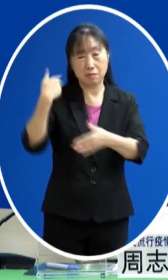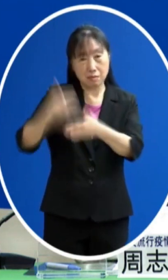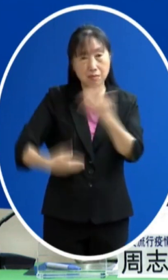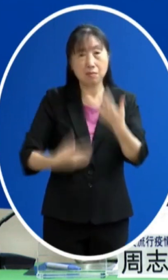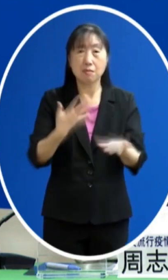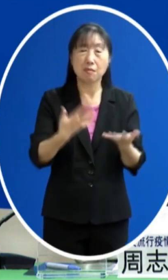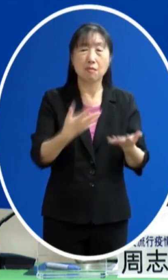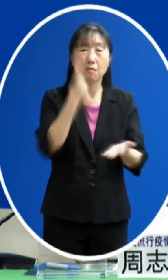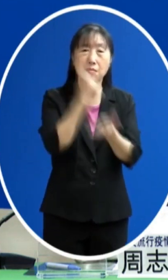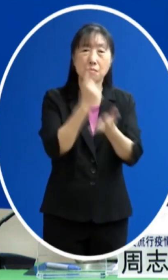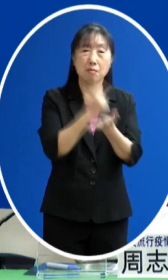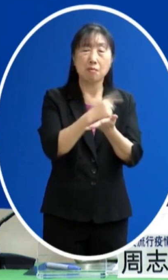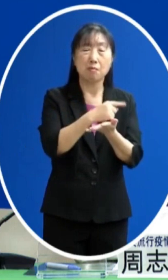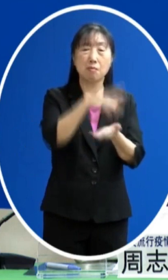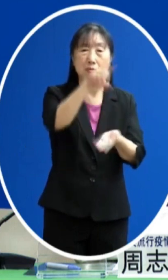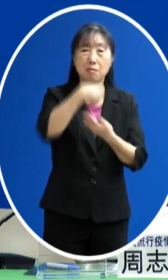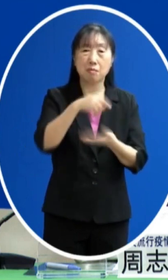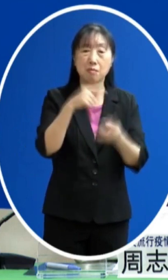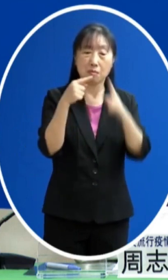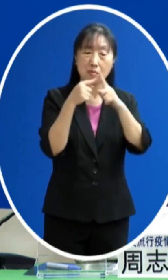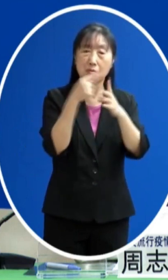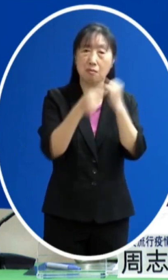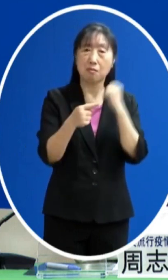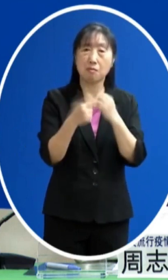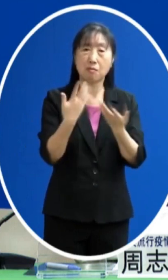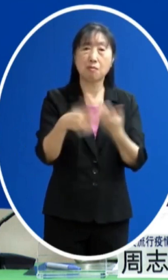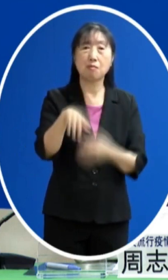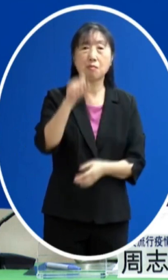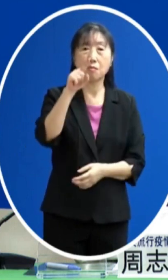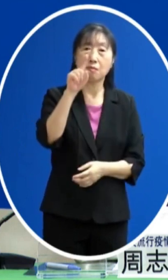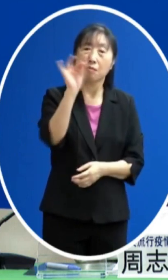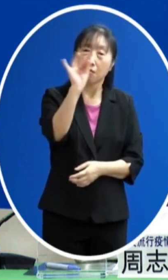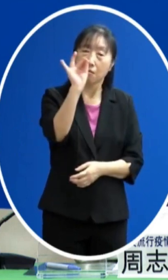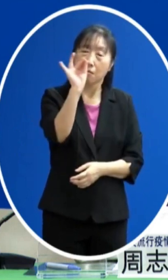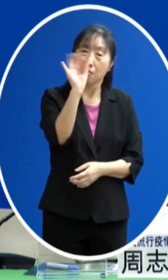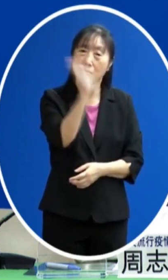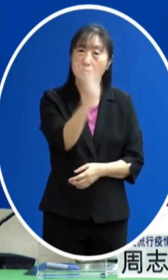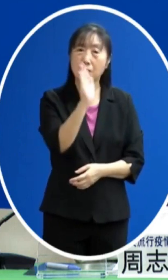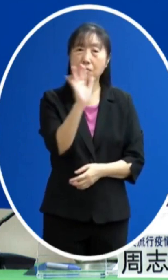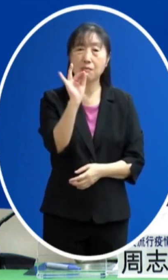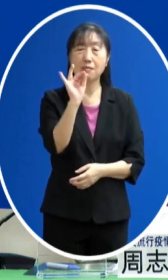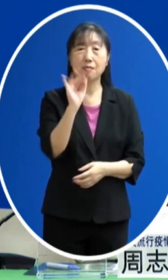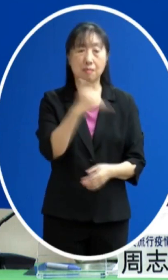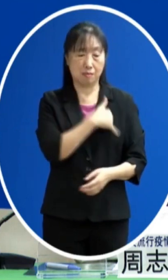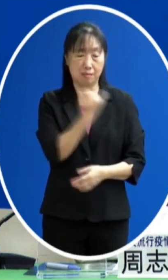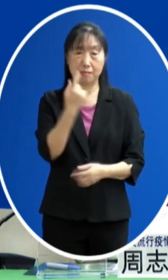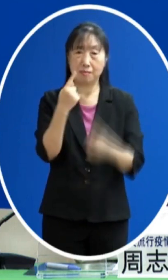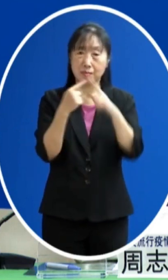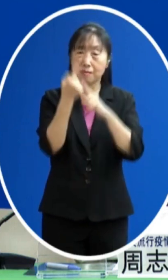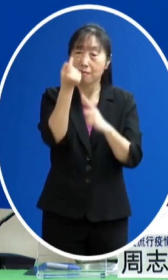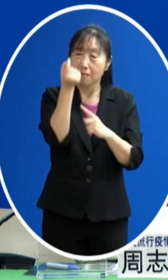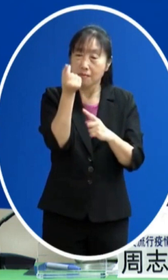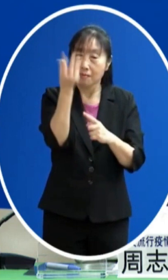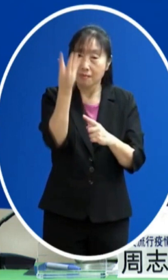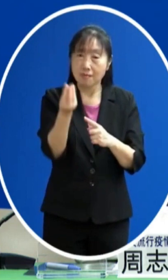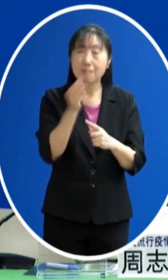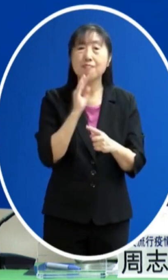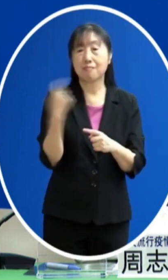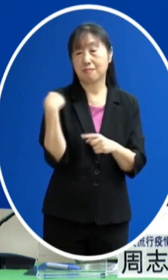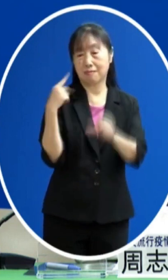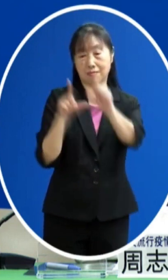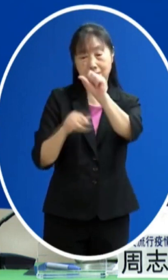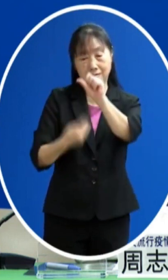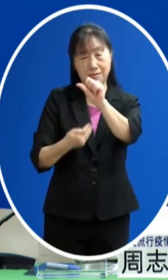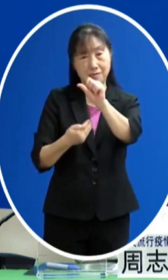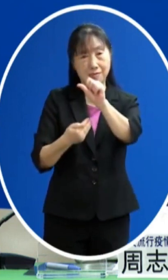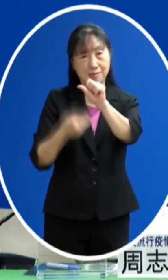上每天大概领用的人数，大概在100上下，那周末会比较少，不过昨天5月9号一